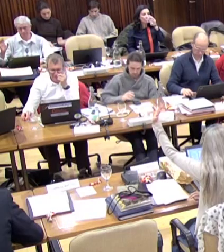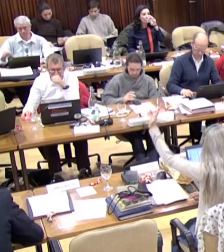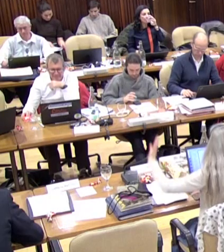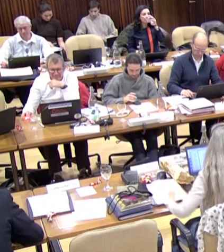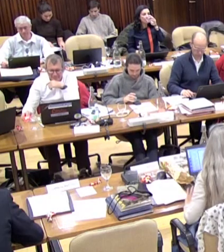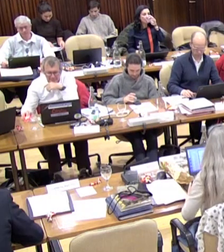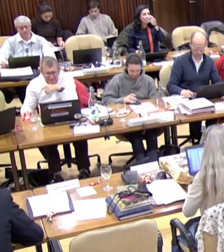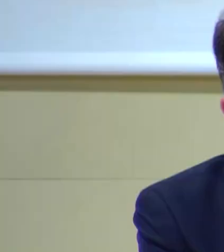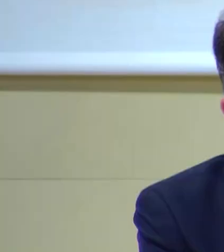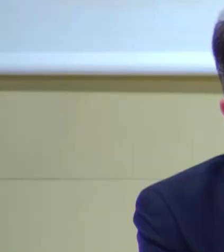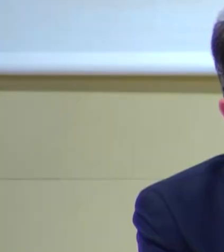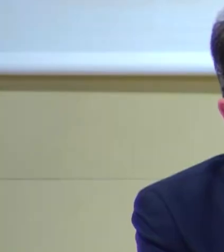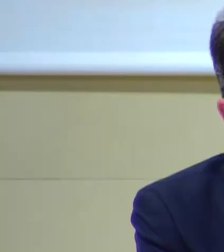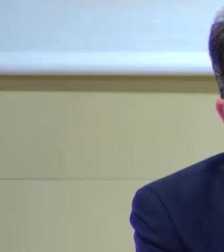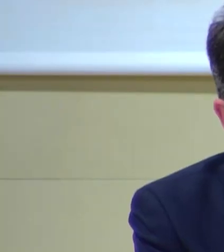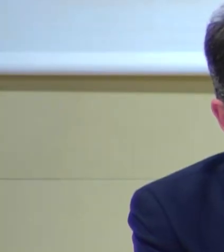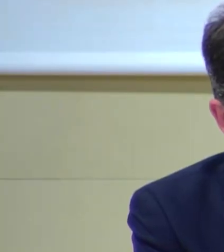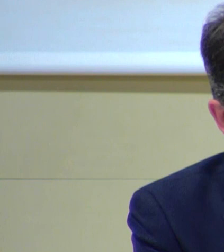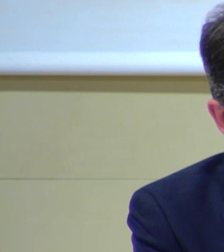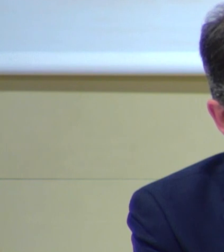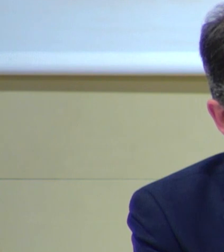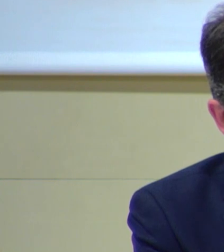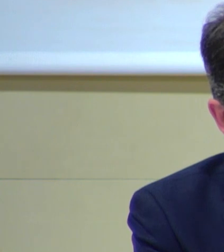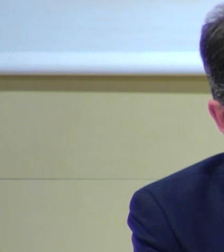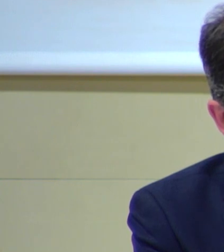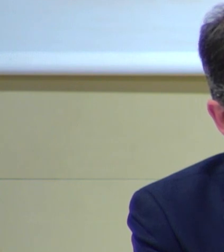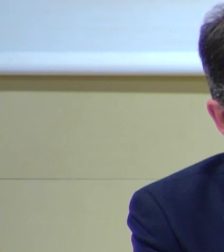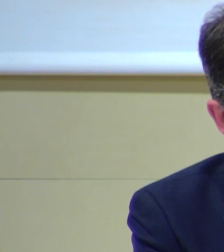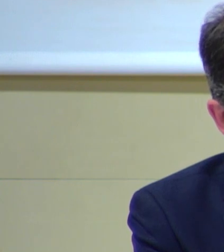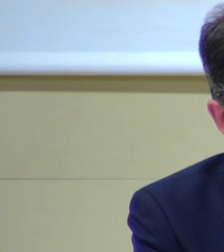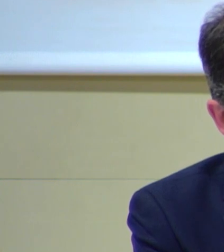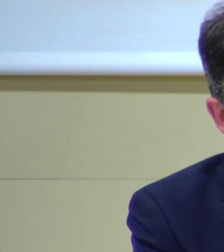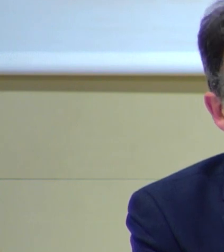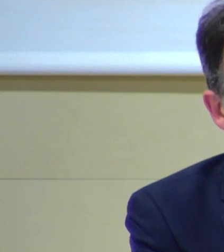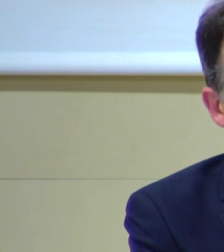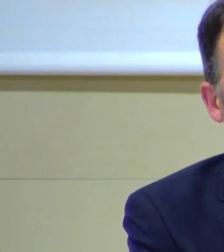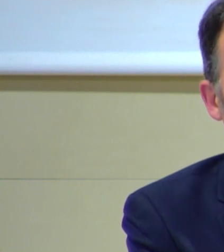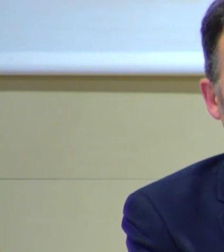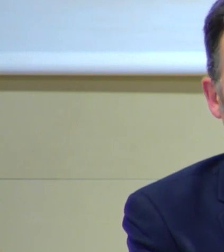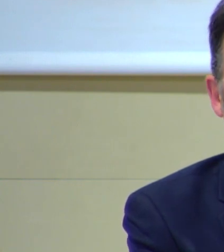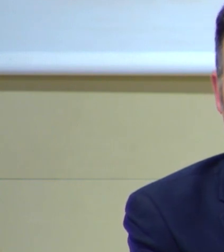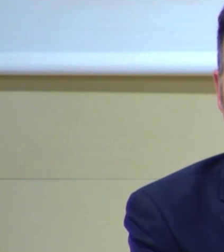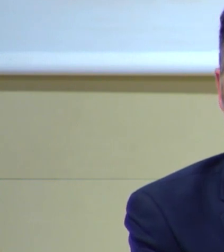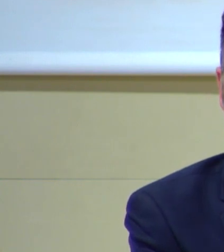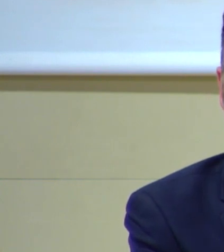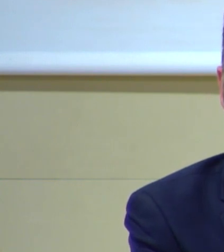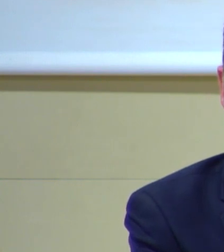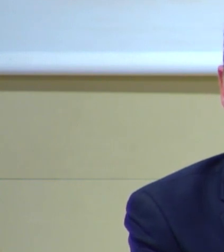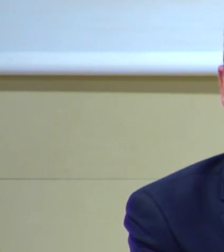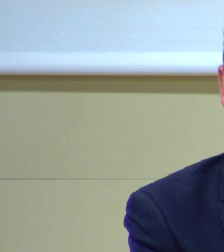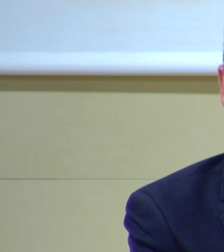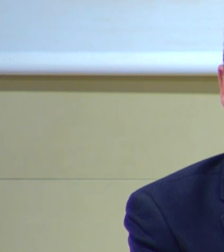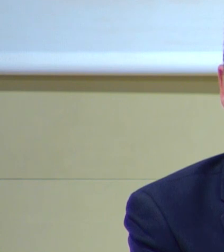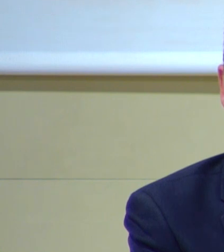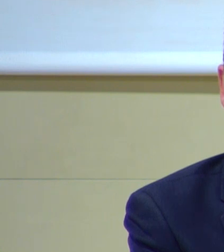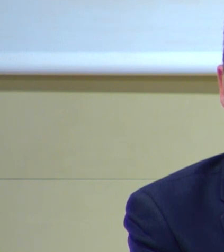délibération adoptée la 44 tarification des ateliers de prévention organisée par lepage y mise en oeuvre de la gratuité également